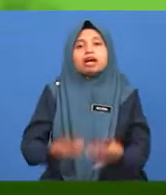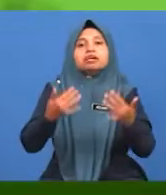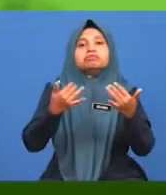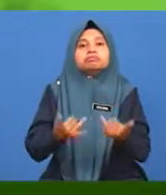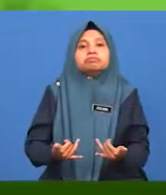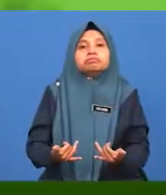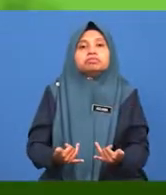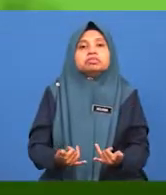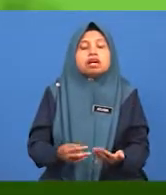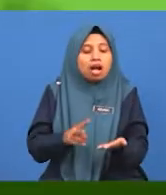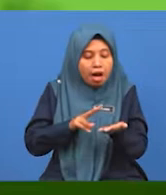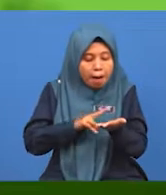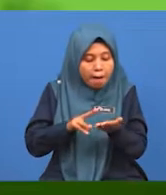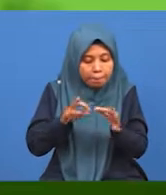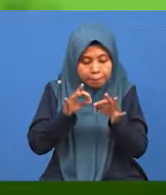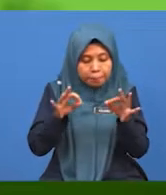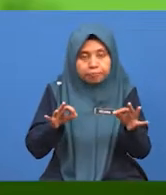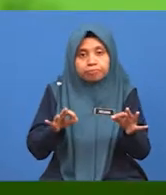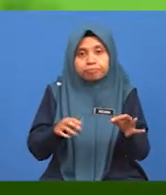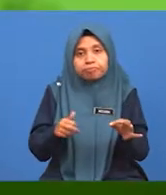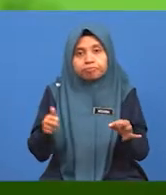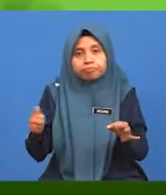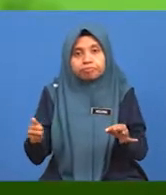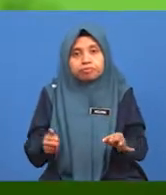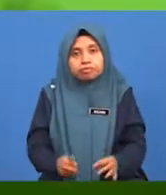Sekarang, baca ayat anda.